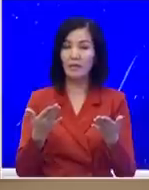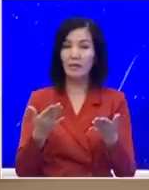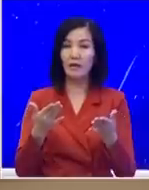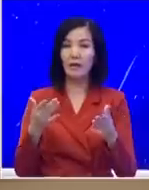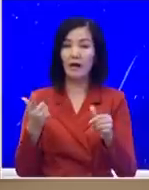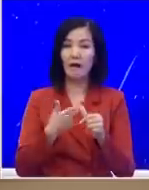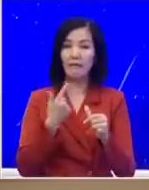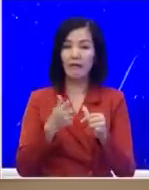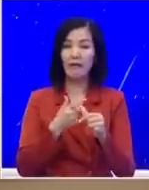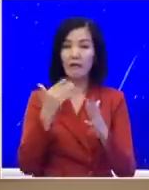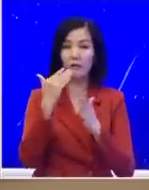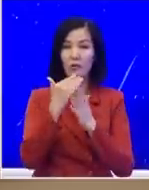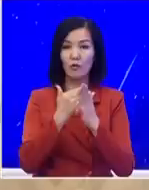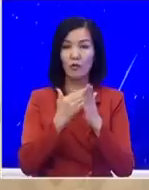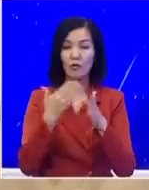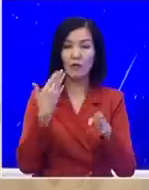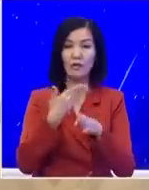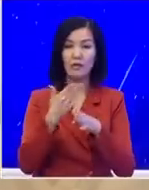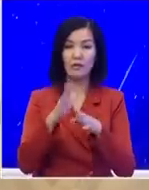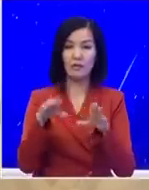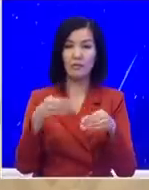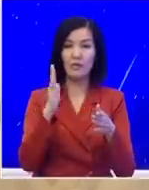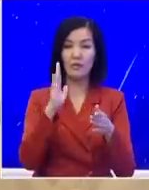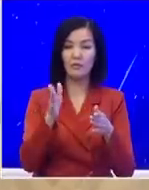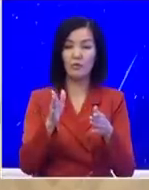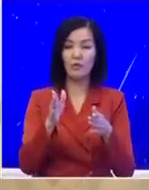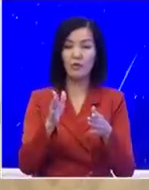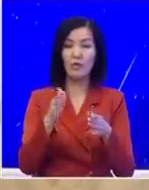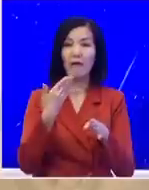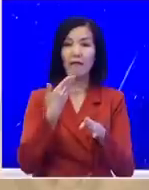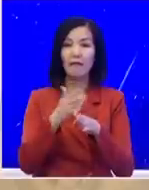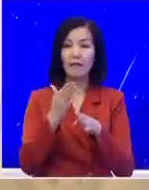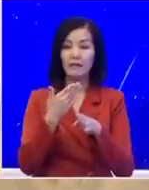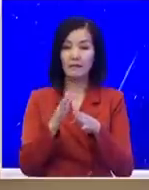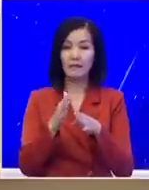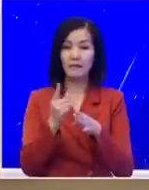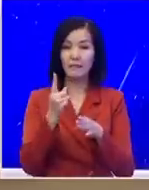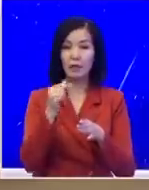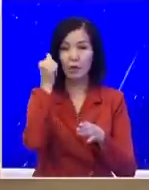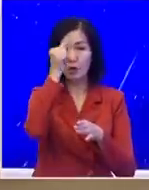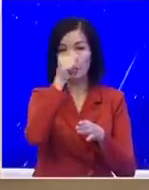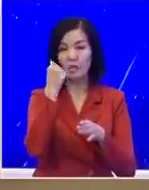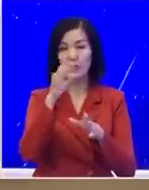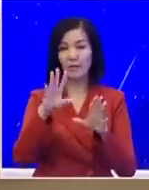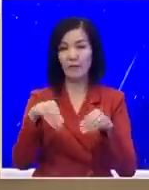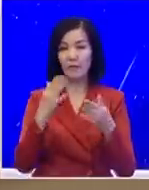дүкендерге несие берілетін болады. Аталмыш несие бір жыл мерзімге